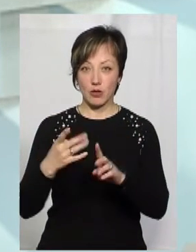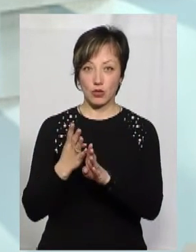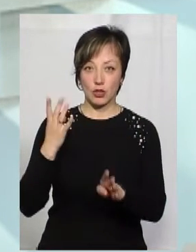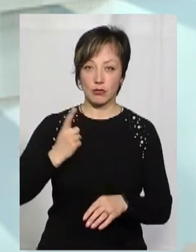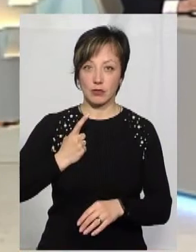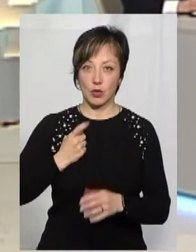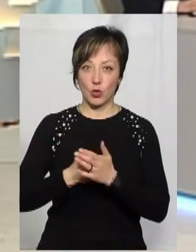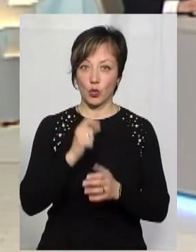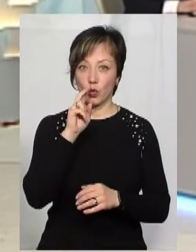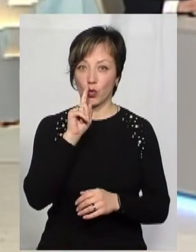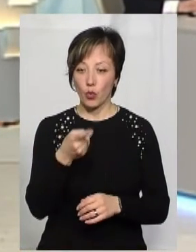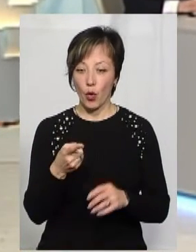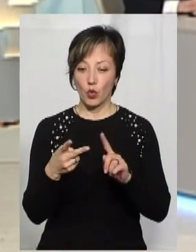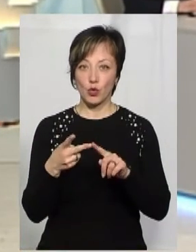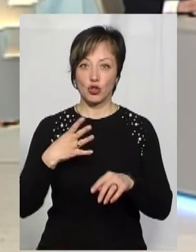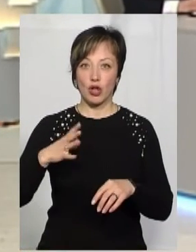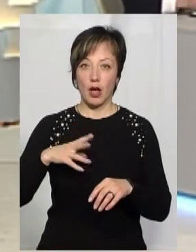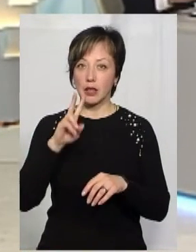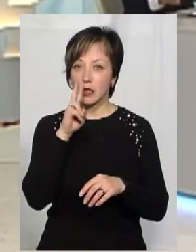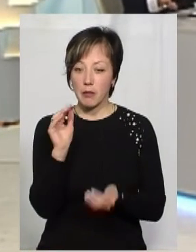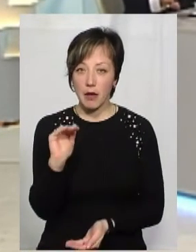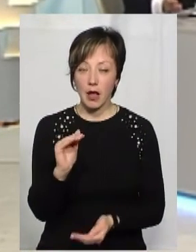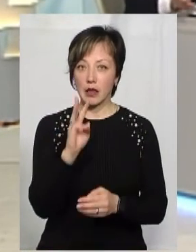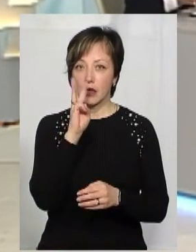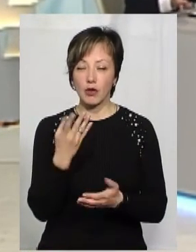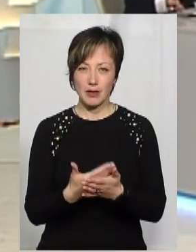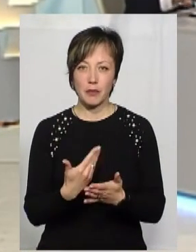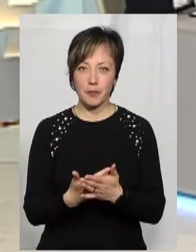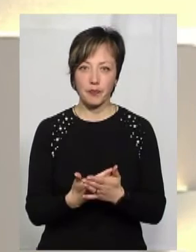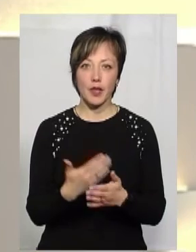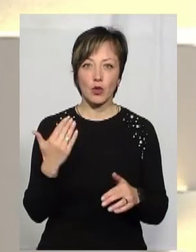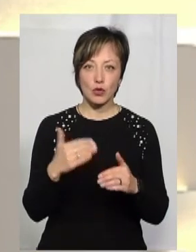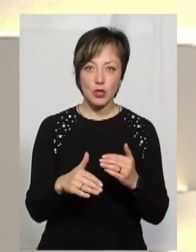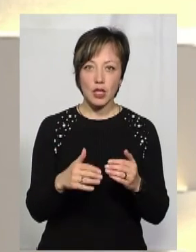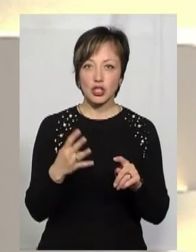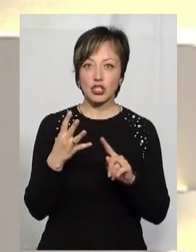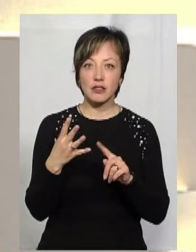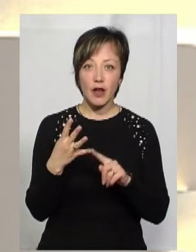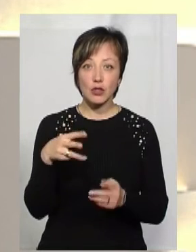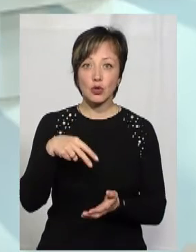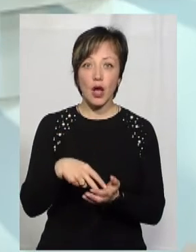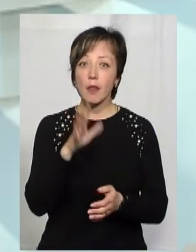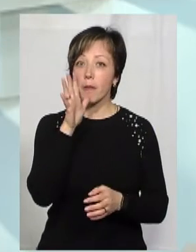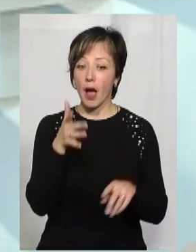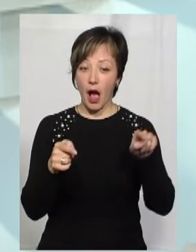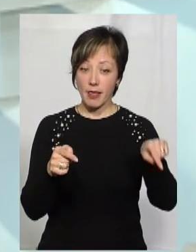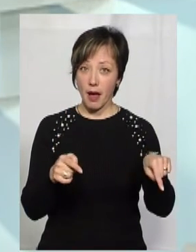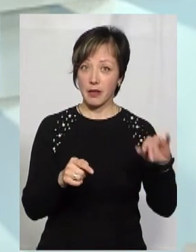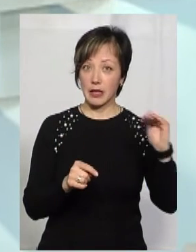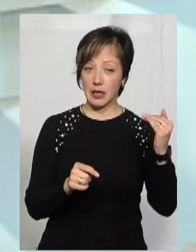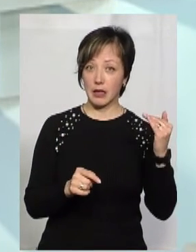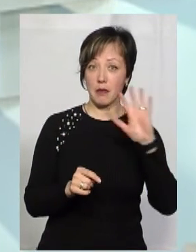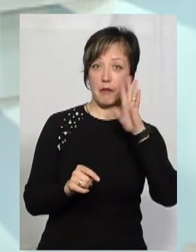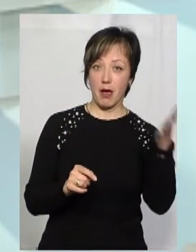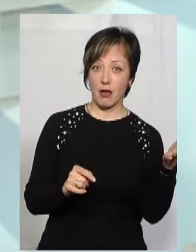дитину до року, другі до 2 років, треті до 3 років, я кажу, наприклад. Вже відповідно до... А четверті стоять на 5 років. А